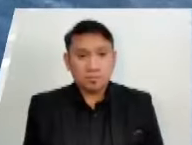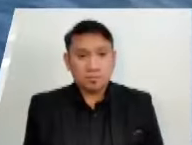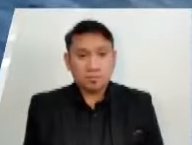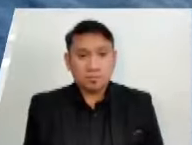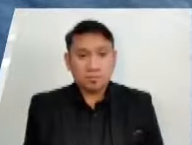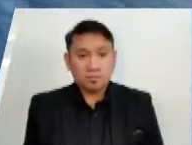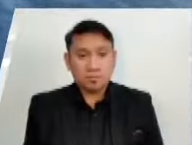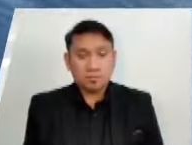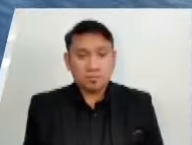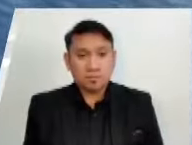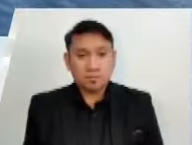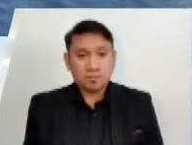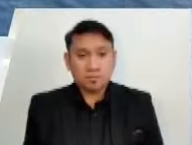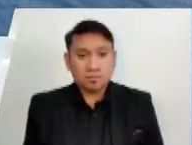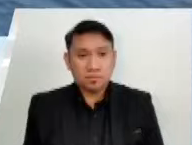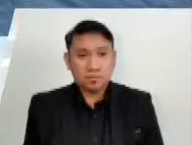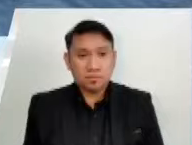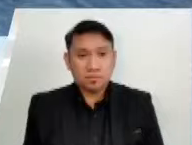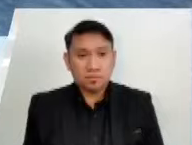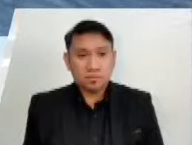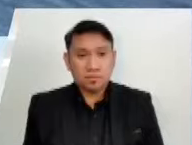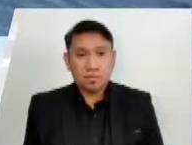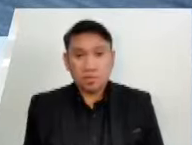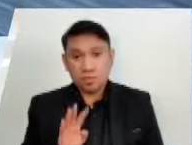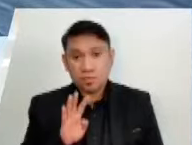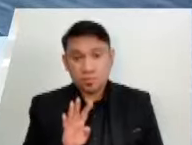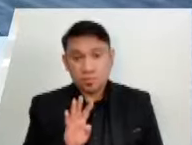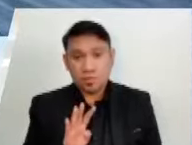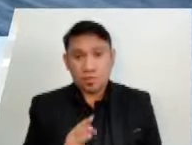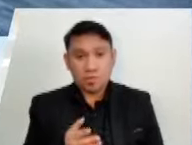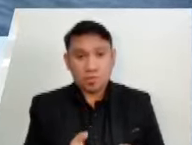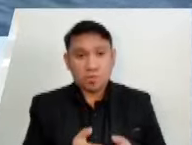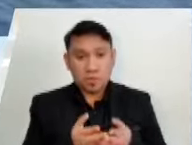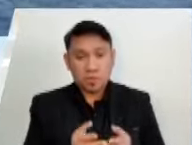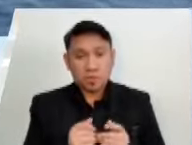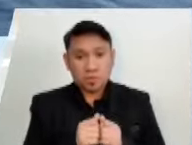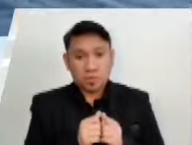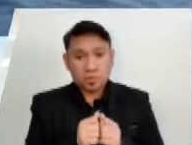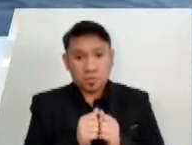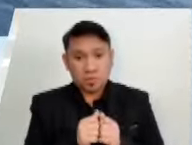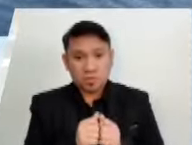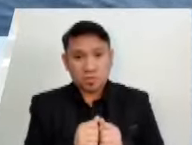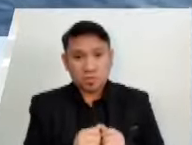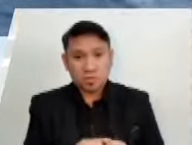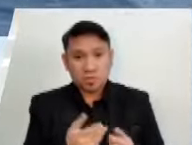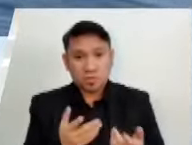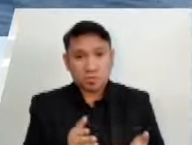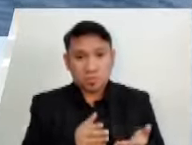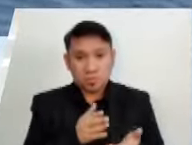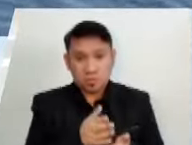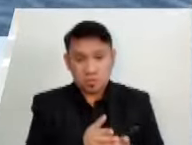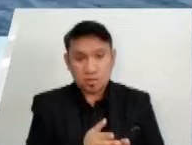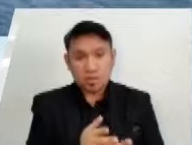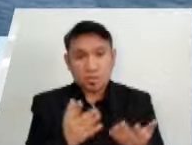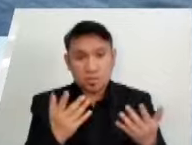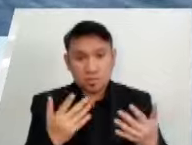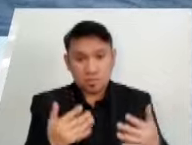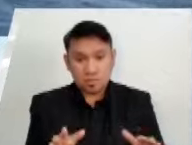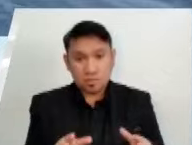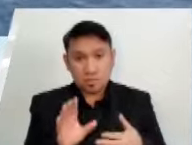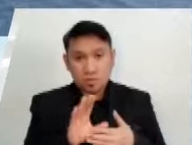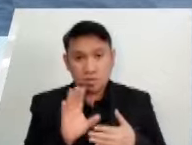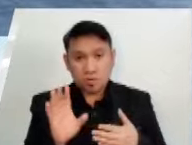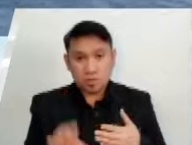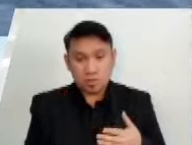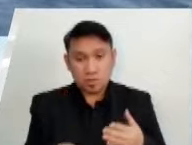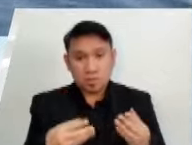Gaston apat na barko ng Philippine coastguard ang nagsama-sama sa karagatan malapit sa Escoda sh matapos makumpleto ang resupply